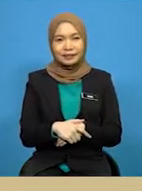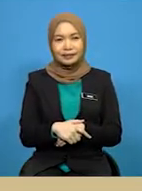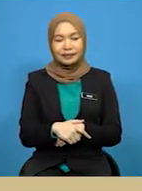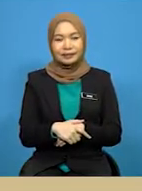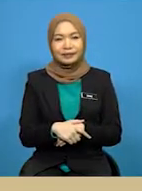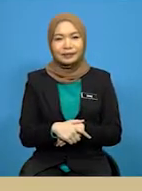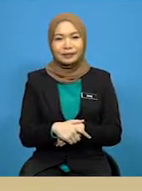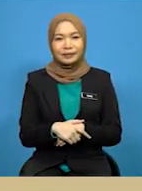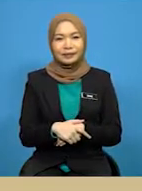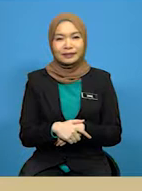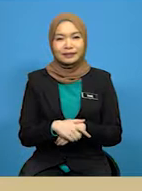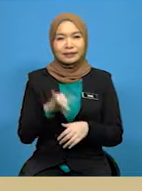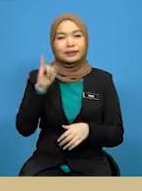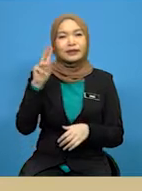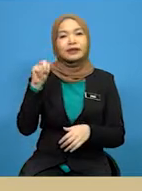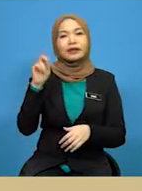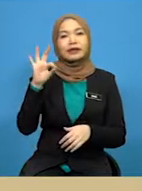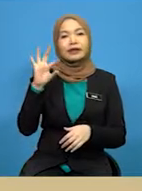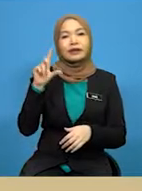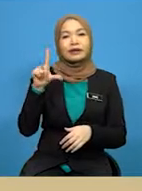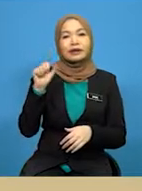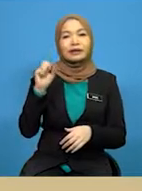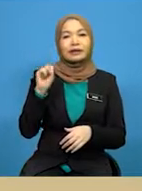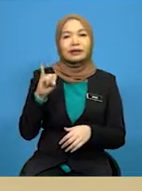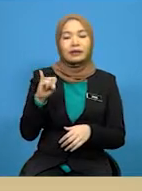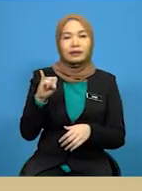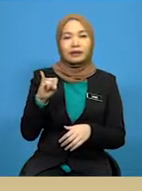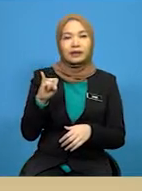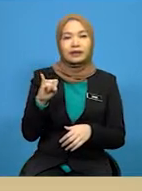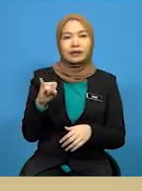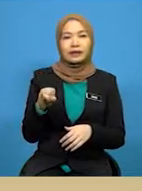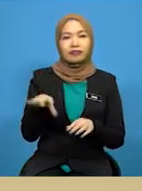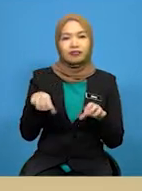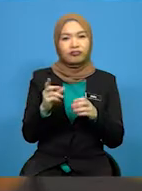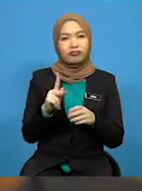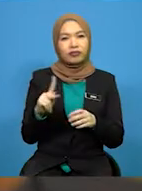berterusan. Inflasi akan menyebabkan tingkat kebajikan masyarakat menurun.